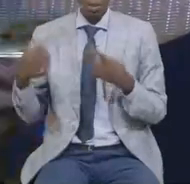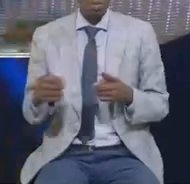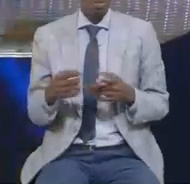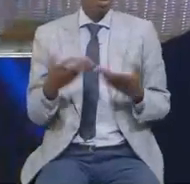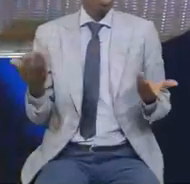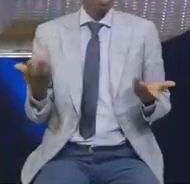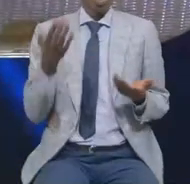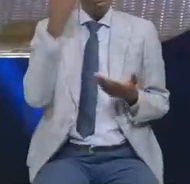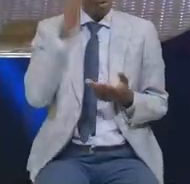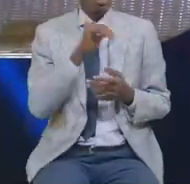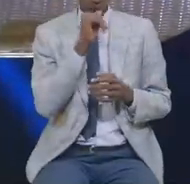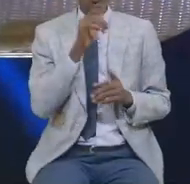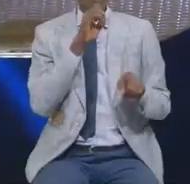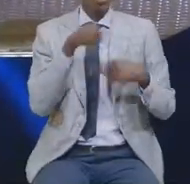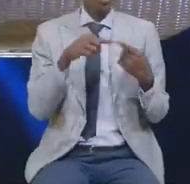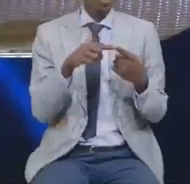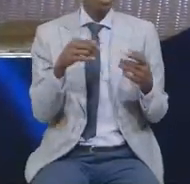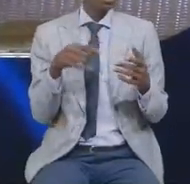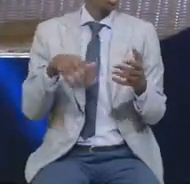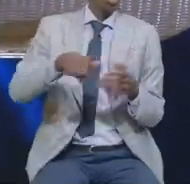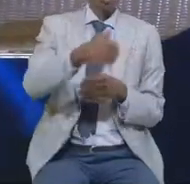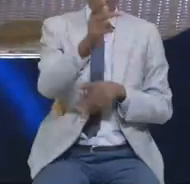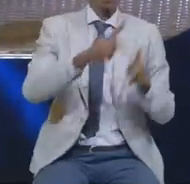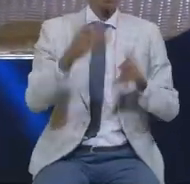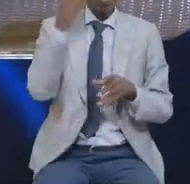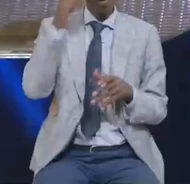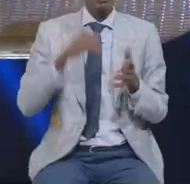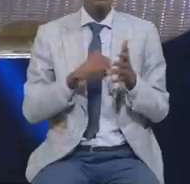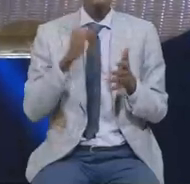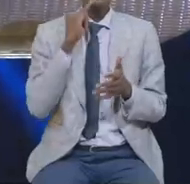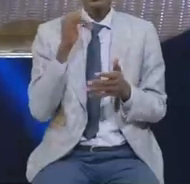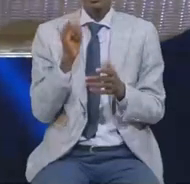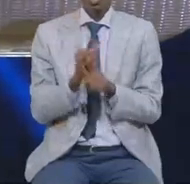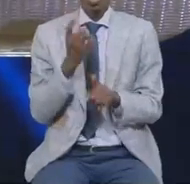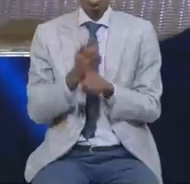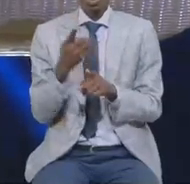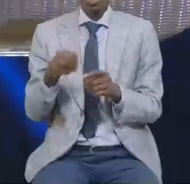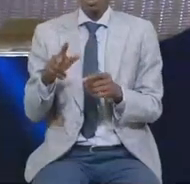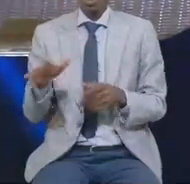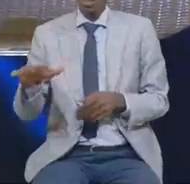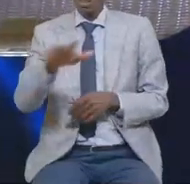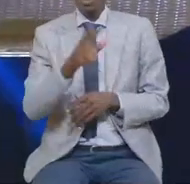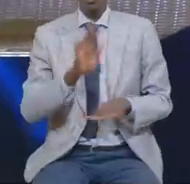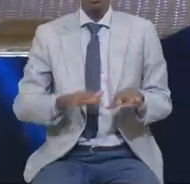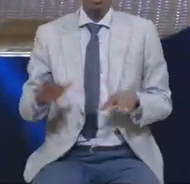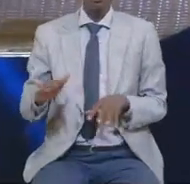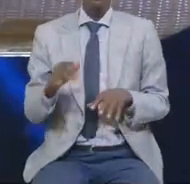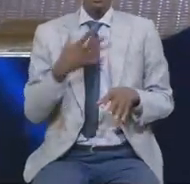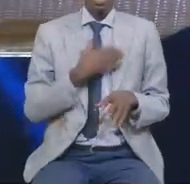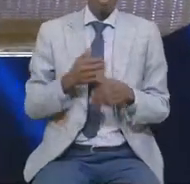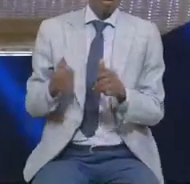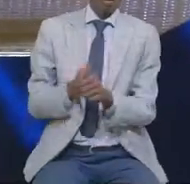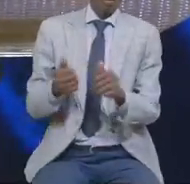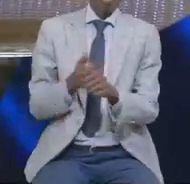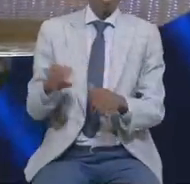Mais pourquoi? C'est seulement Sadrach, Meshach, Abednego. Et les gens suivent Sadrach,